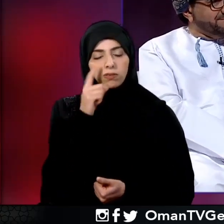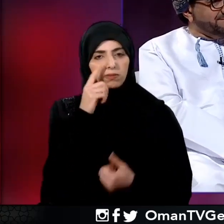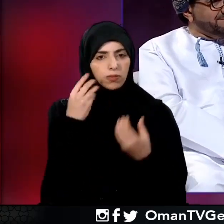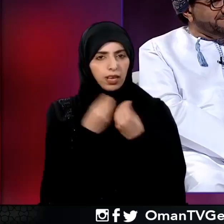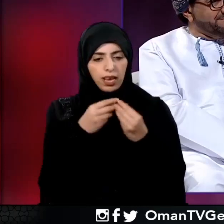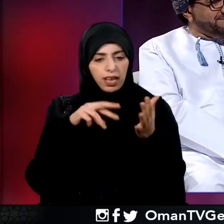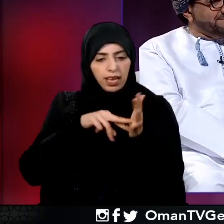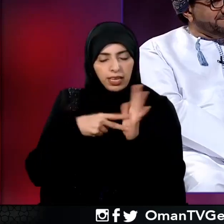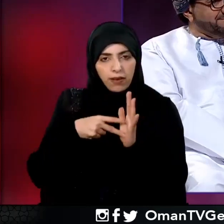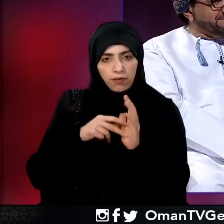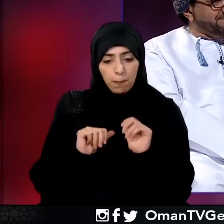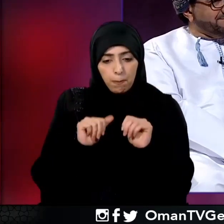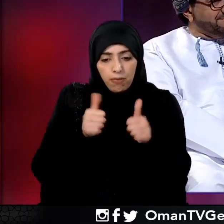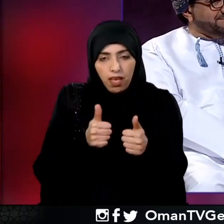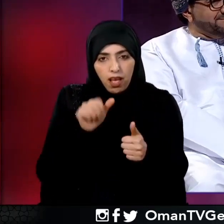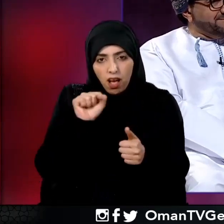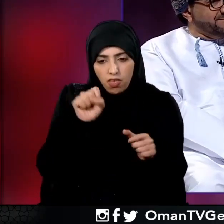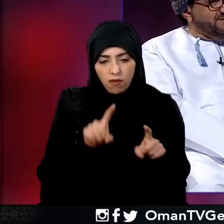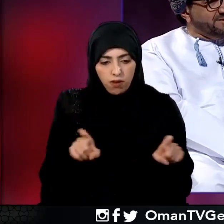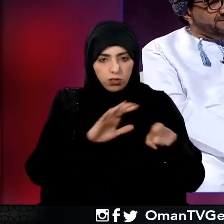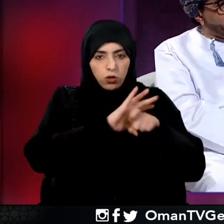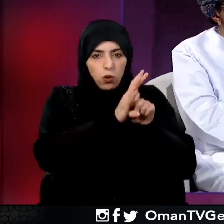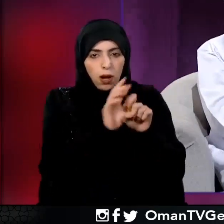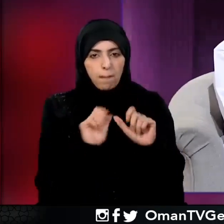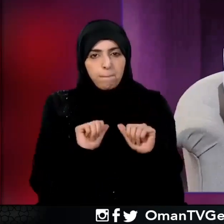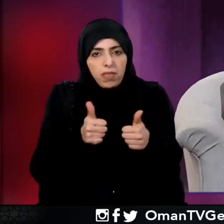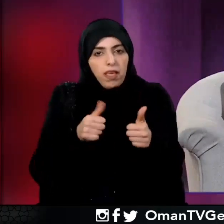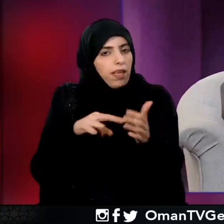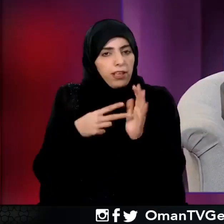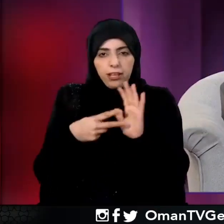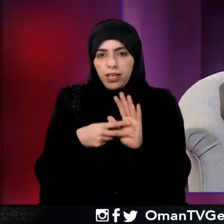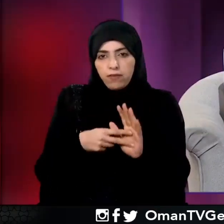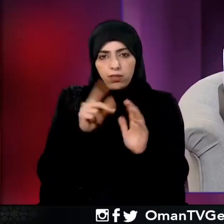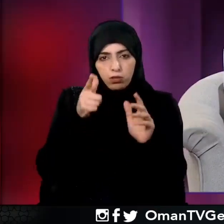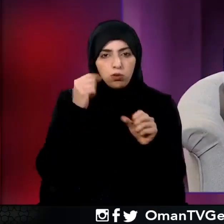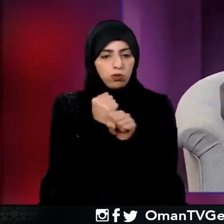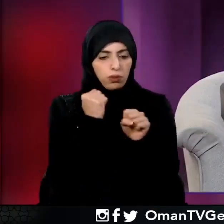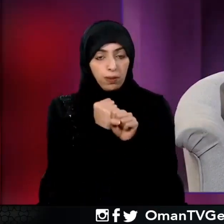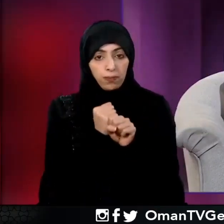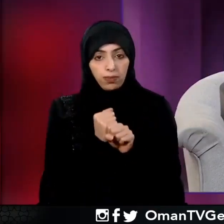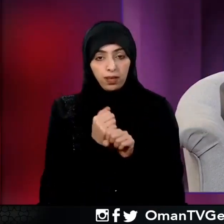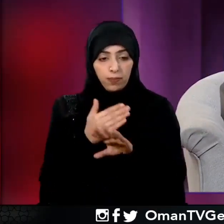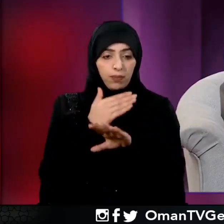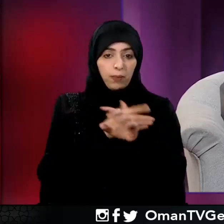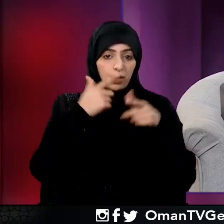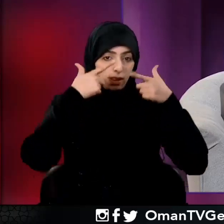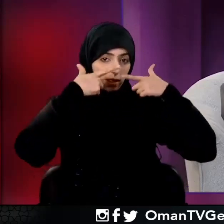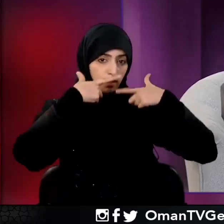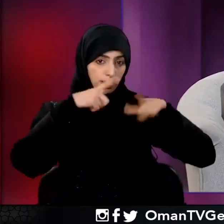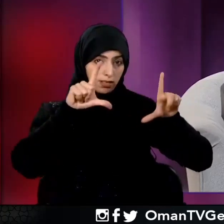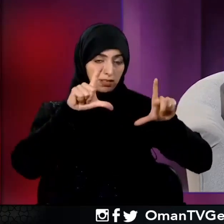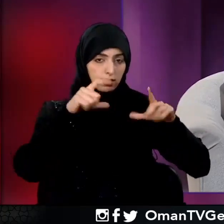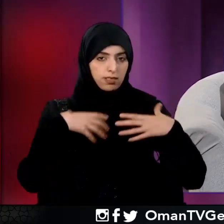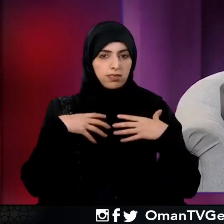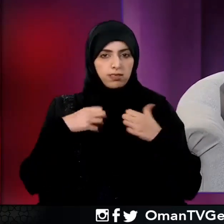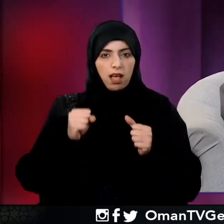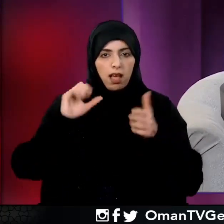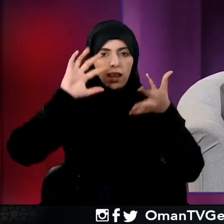تعاملتم منذ البداية مع هذه الجائحة؟ نعم، منذ إعلان منظمة الصحة العالمية في 11